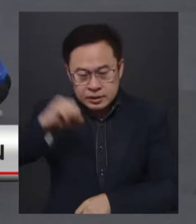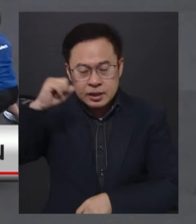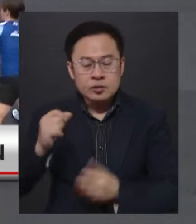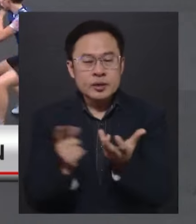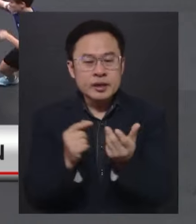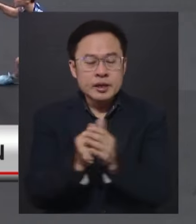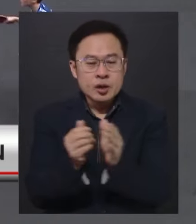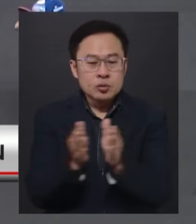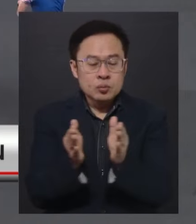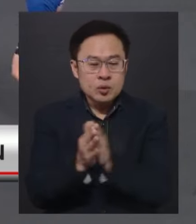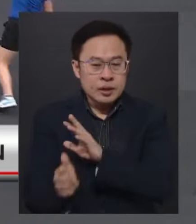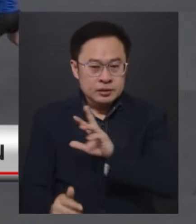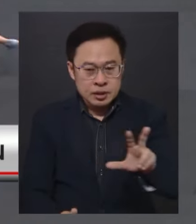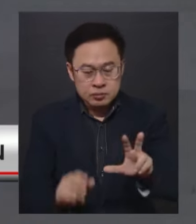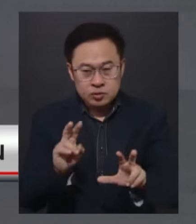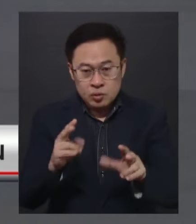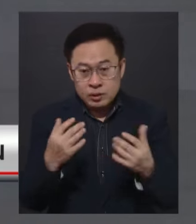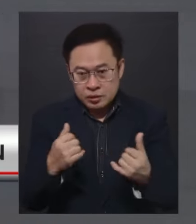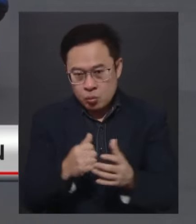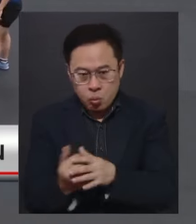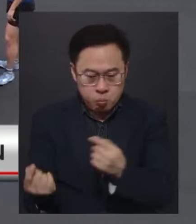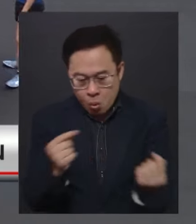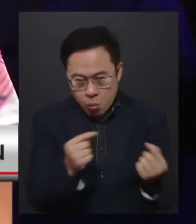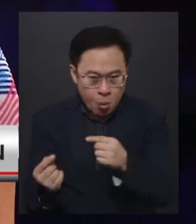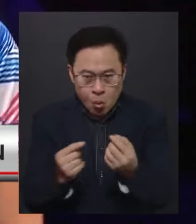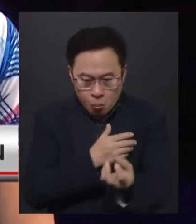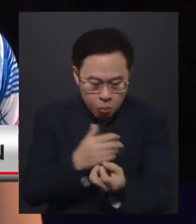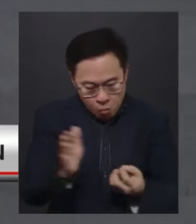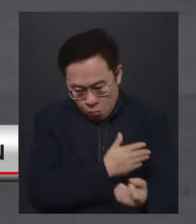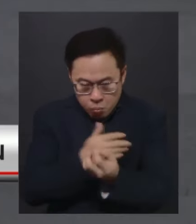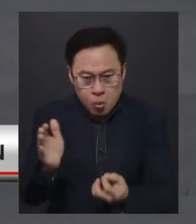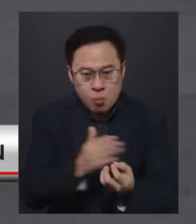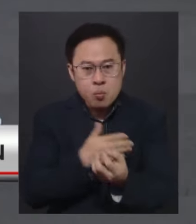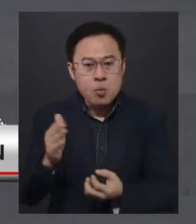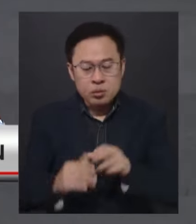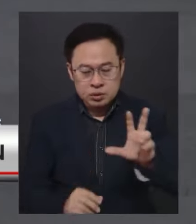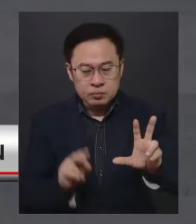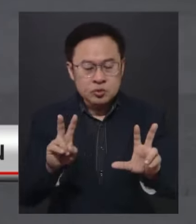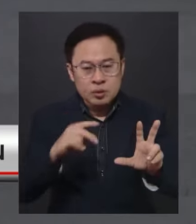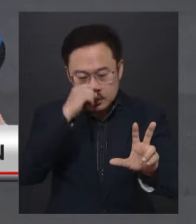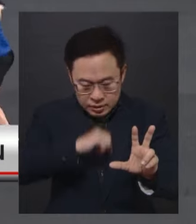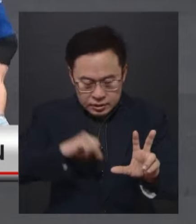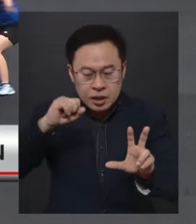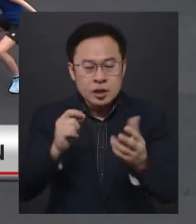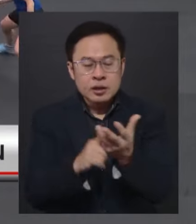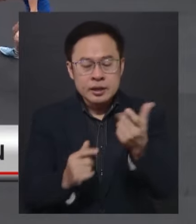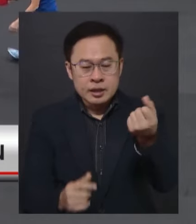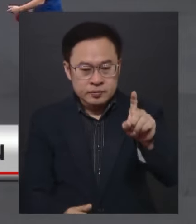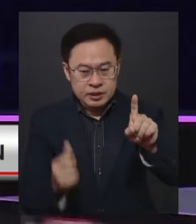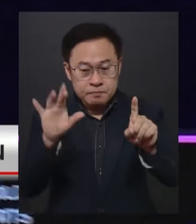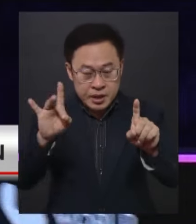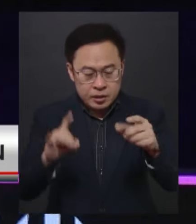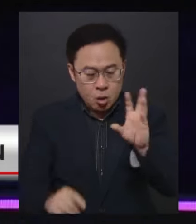ในแมตช์นะคะซึ่งเป็นเกมกงานที่เขาบอกว่าเป็นระดับ 5ดาวเลยนะเพราะว่าชนะไปได้ 3-2เกมค่ะสกอร์ 11-8